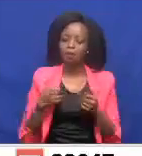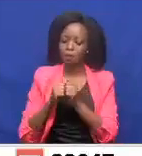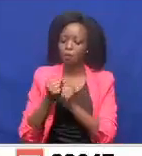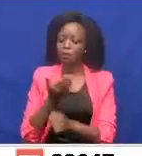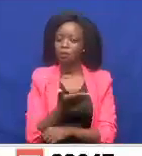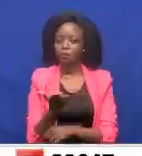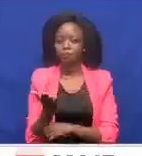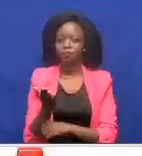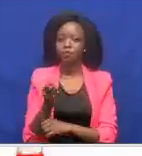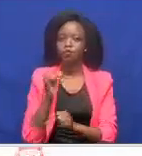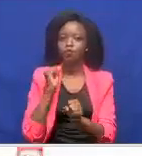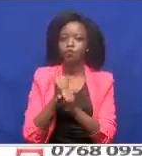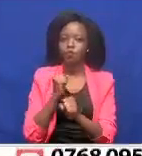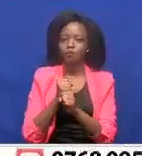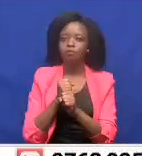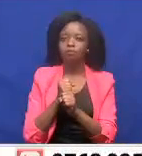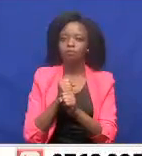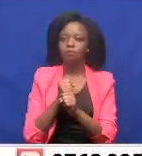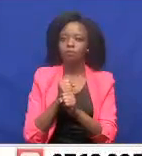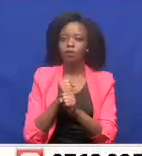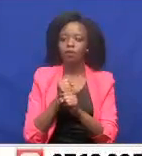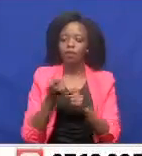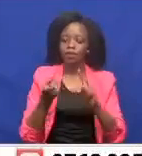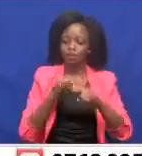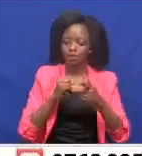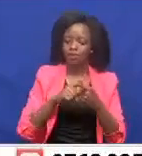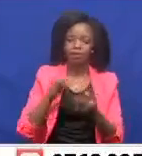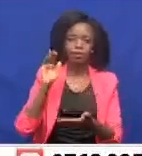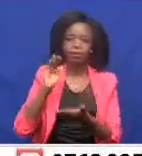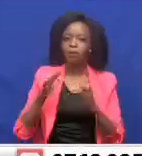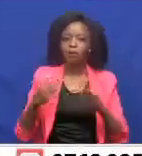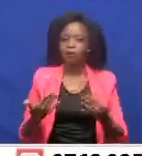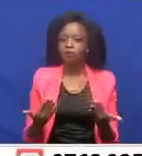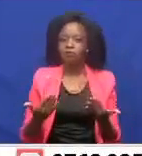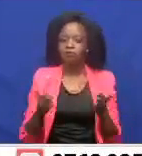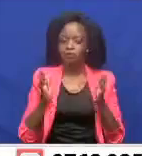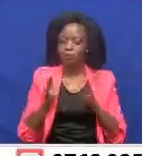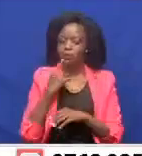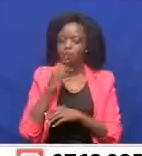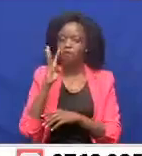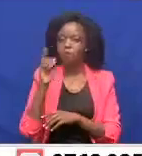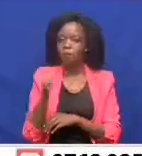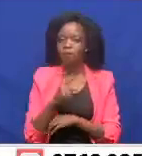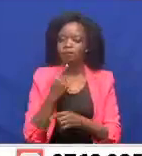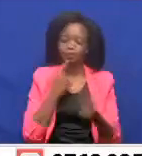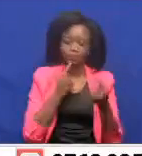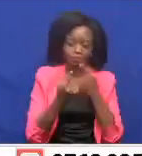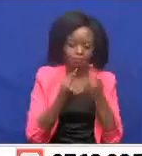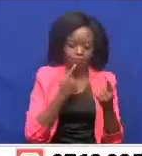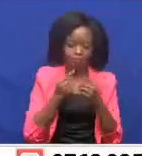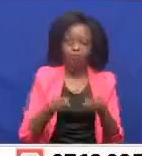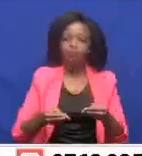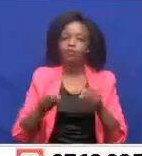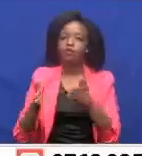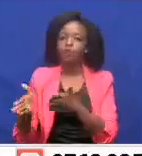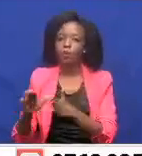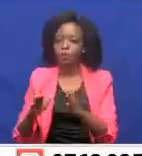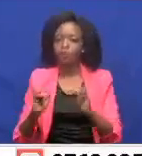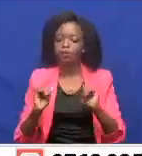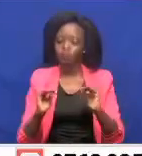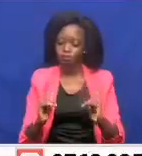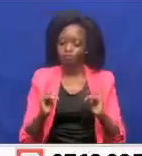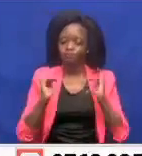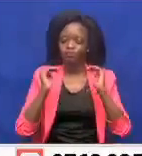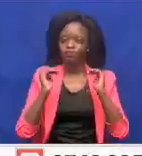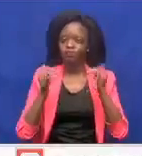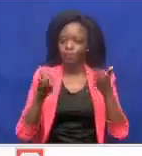kama nina perform below the expected standards. Kandarasi nasema kama mtu performance iko chini, muongeleshe, umpatie nafasi aweze kuinuka. Hapa